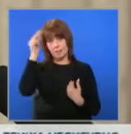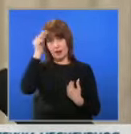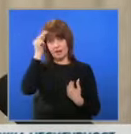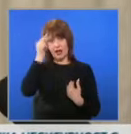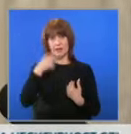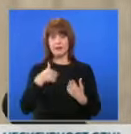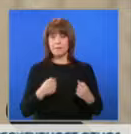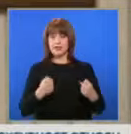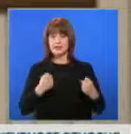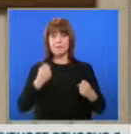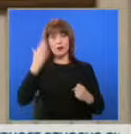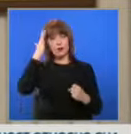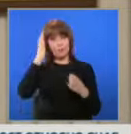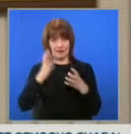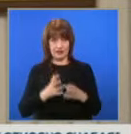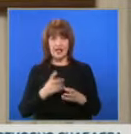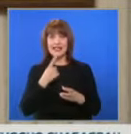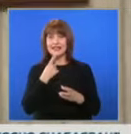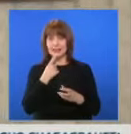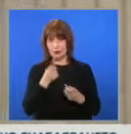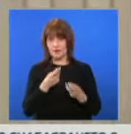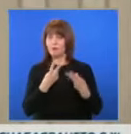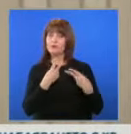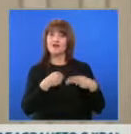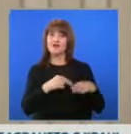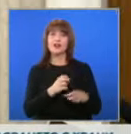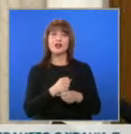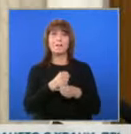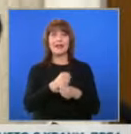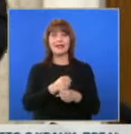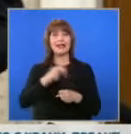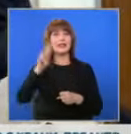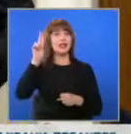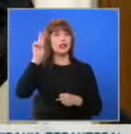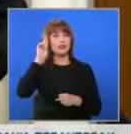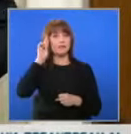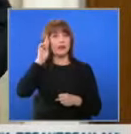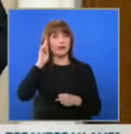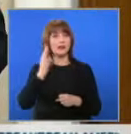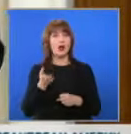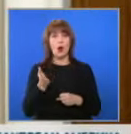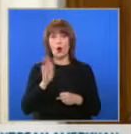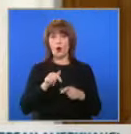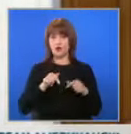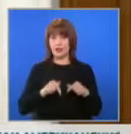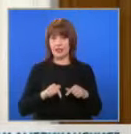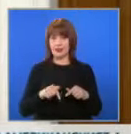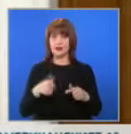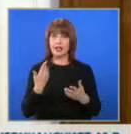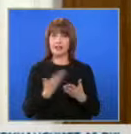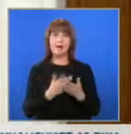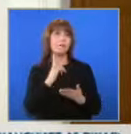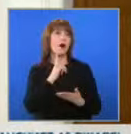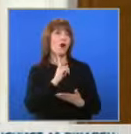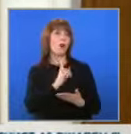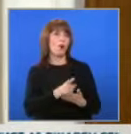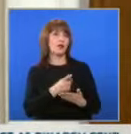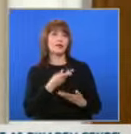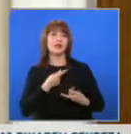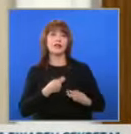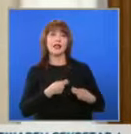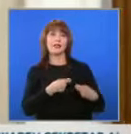стабилно правителство. Заради това връщам мандата изпълнен. Още днес ще издам указ и ще изпрати вашето